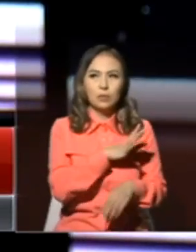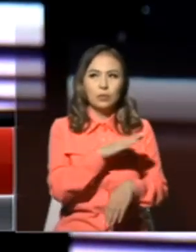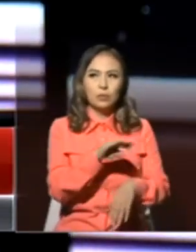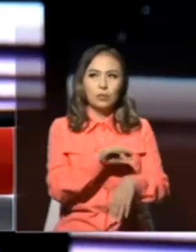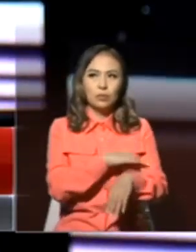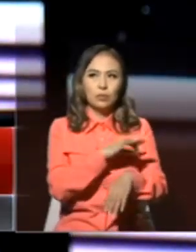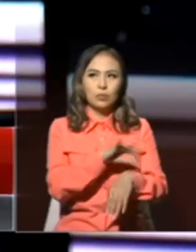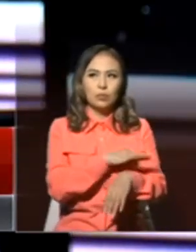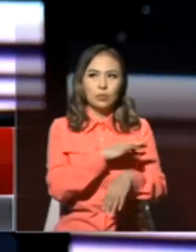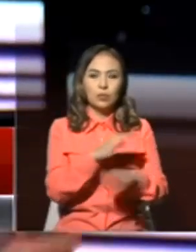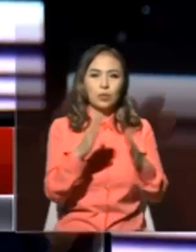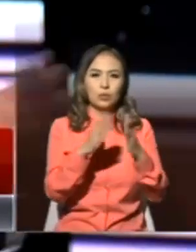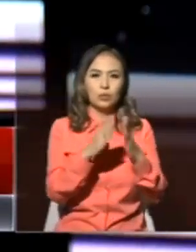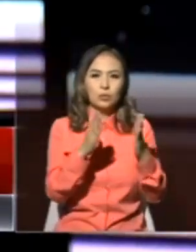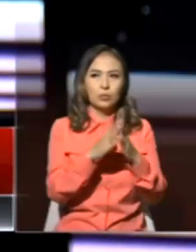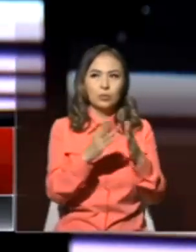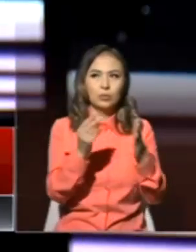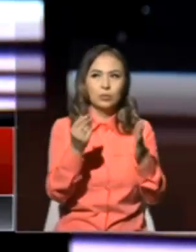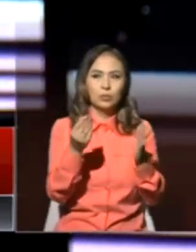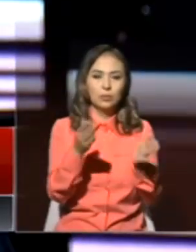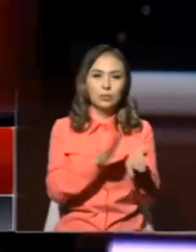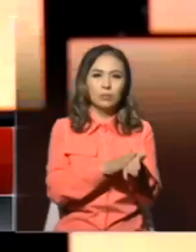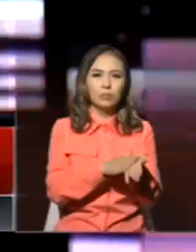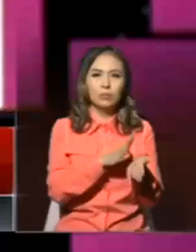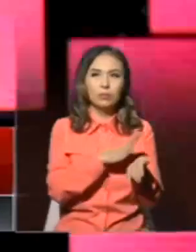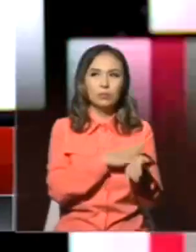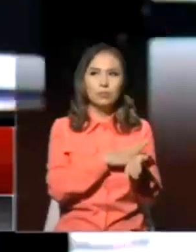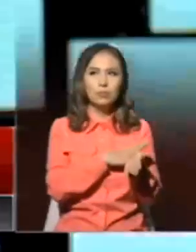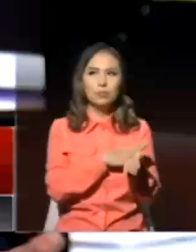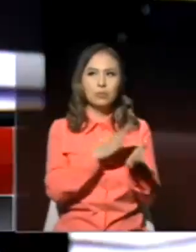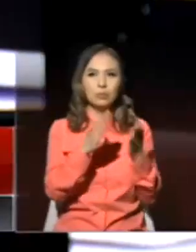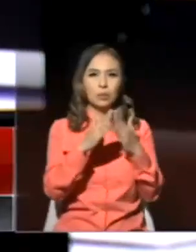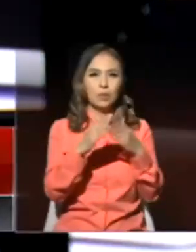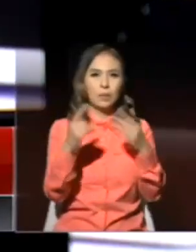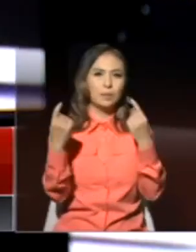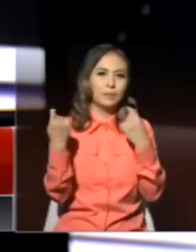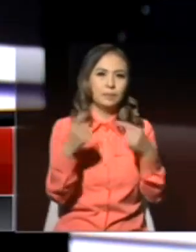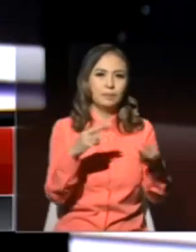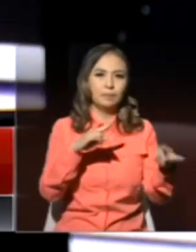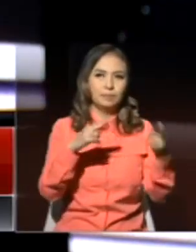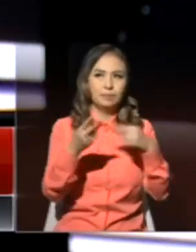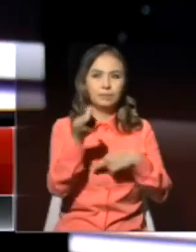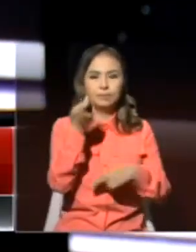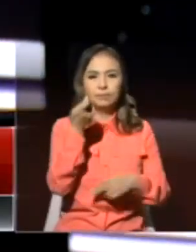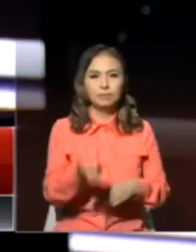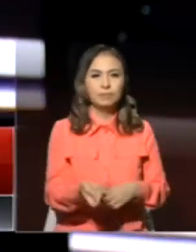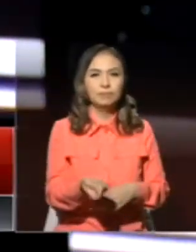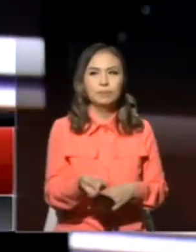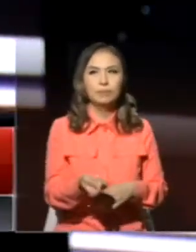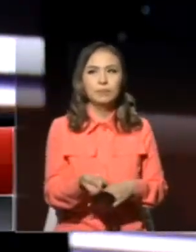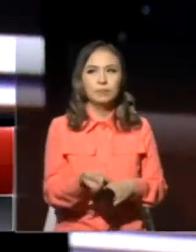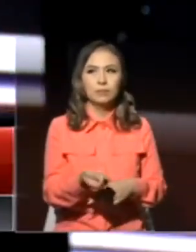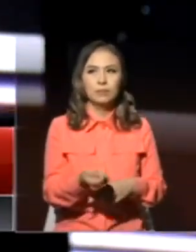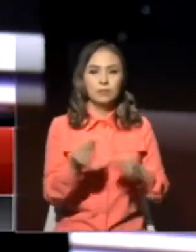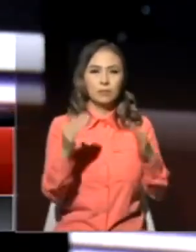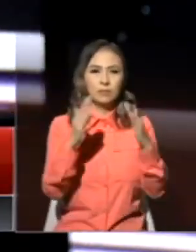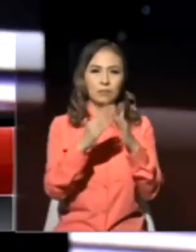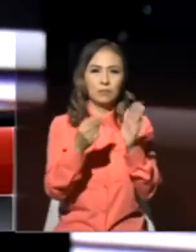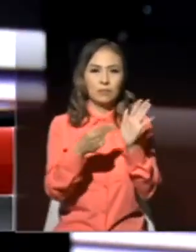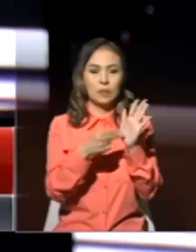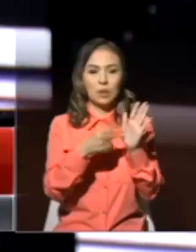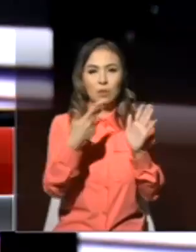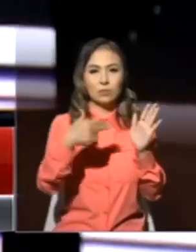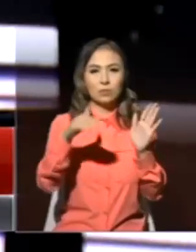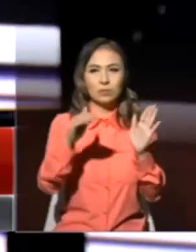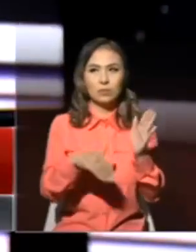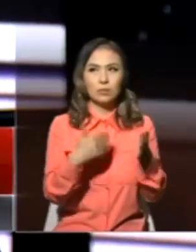үйін тігіп жіберген де. То есть шартқа отырған үйін сатқан қаражатқа. Өте төмен. То есть мысалға үйдің құны 30 мың теңге